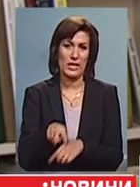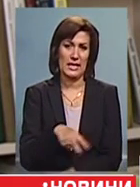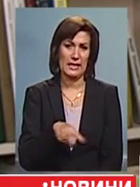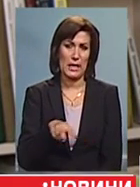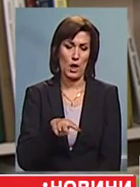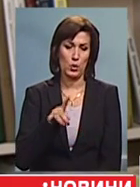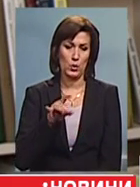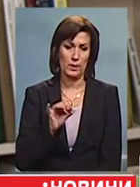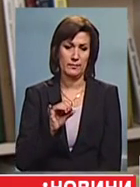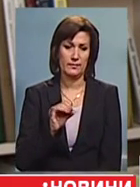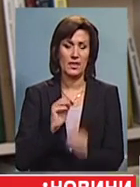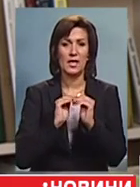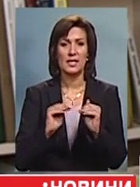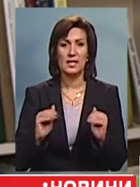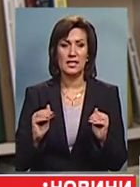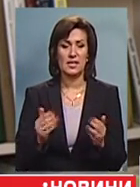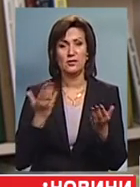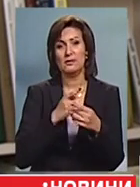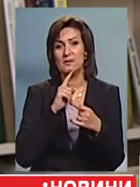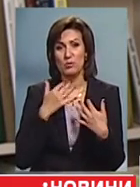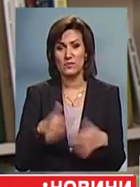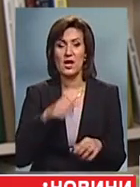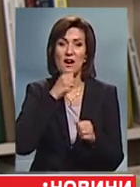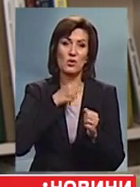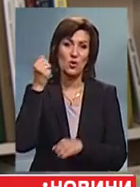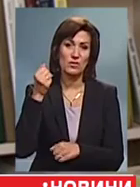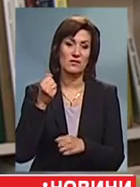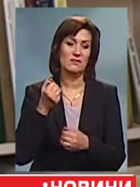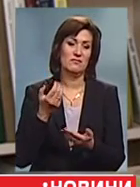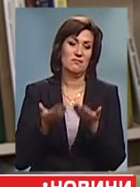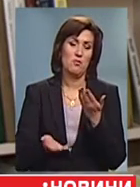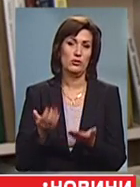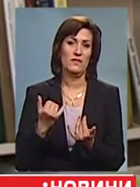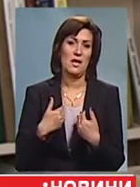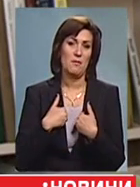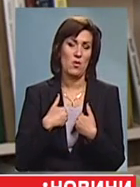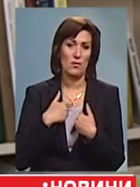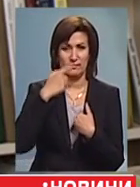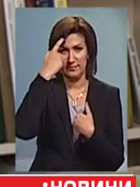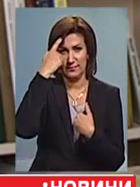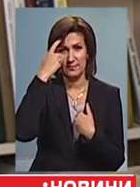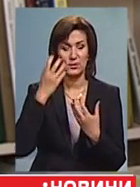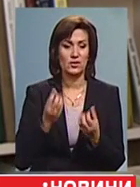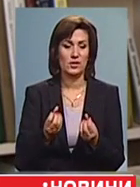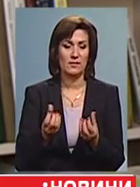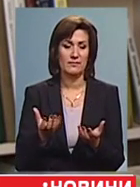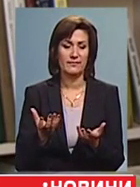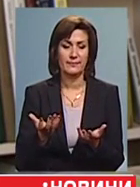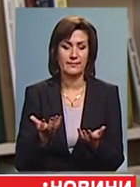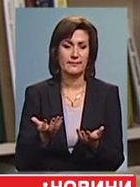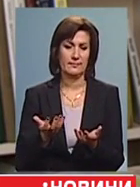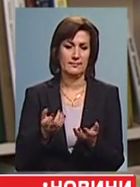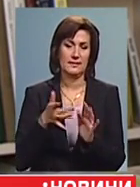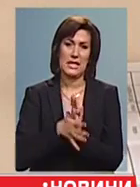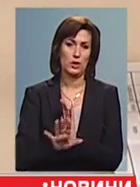тому що дитячі я читати не буду, а доросле, можливо, для мого розуму ще